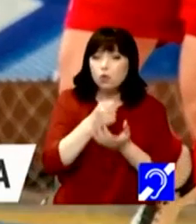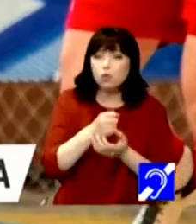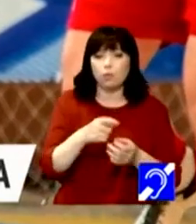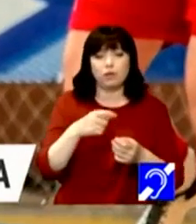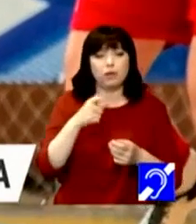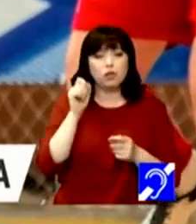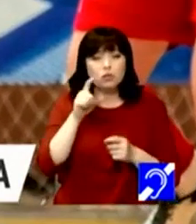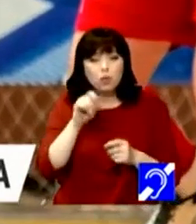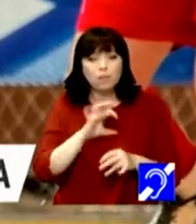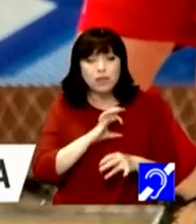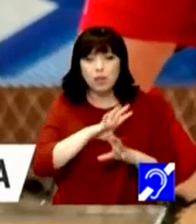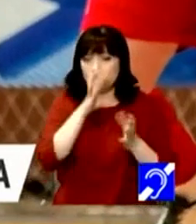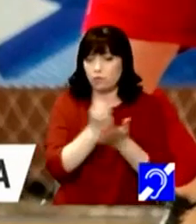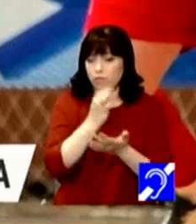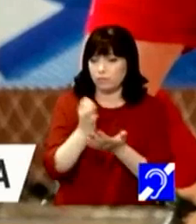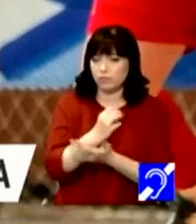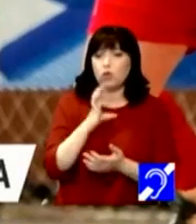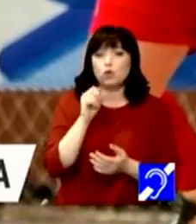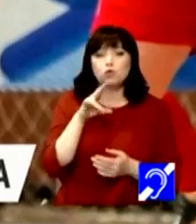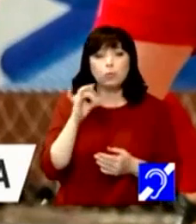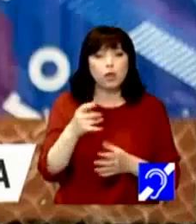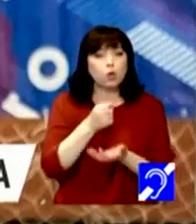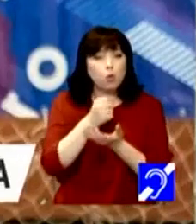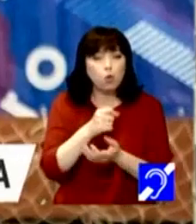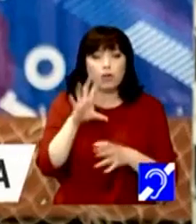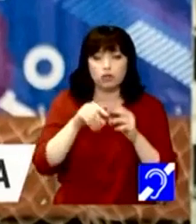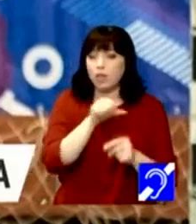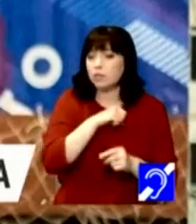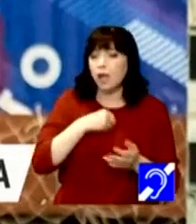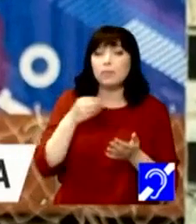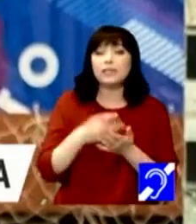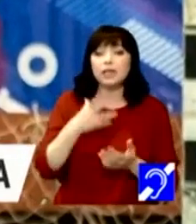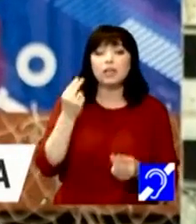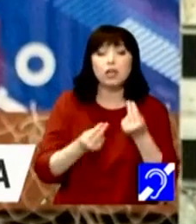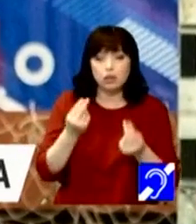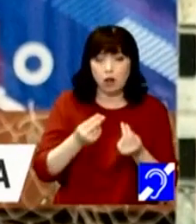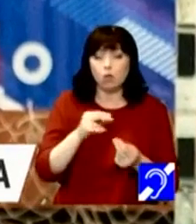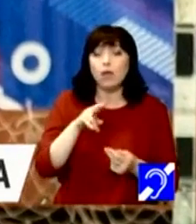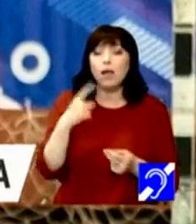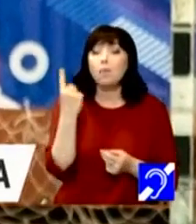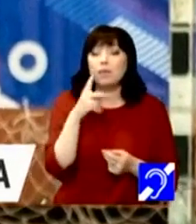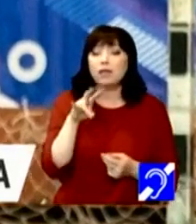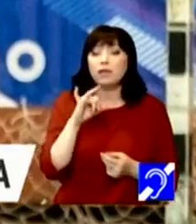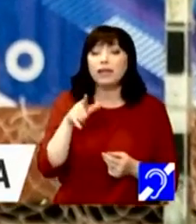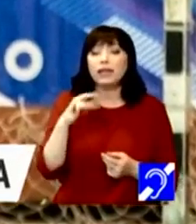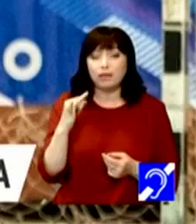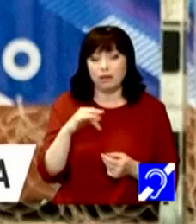România, campionatul, Cupa și Supercupa, fiind printre cei mai valoroși jucători de Liga I românească la